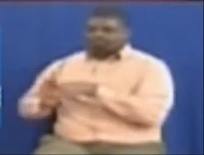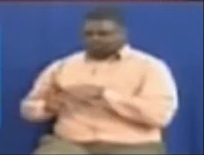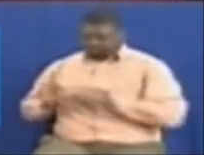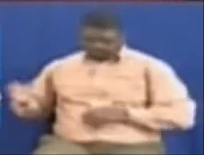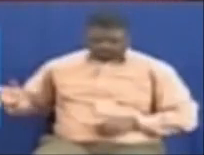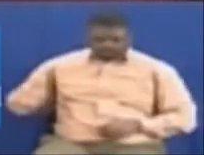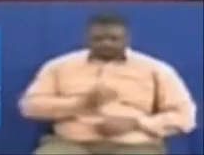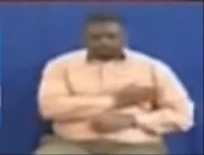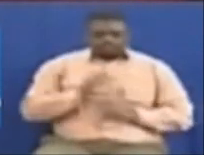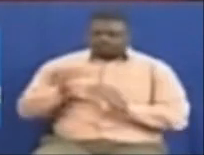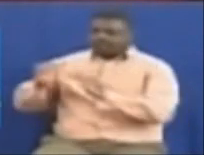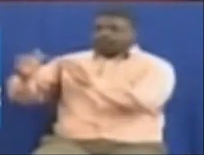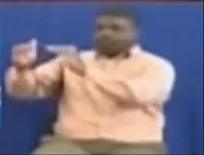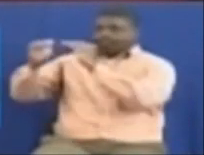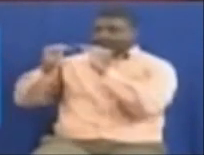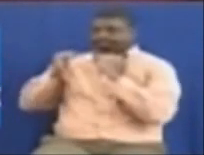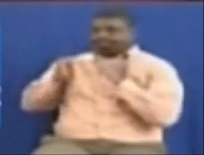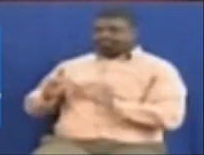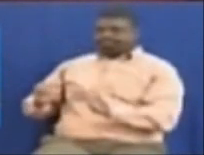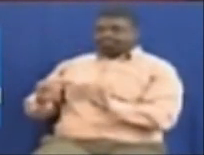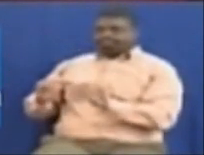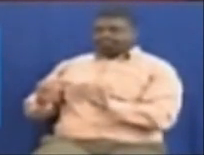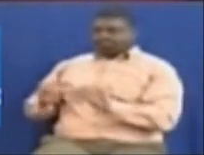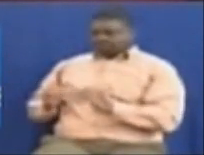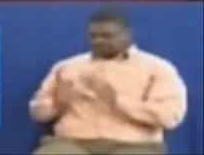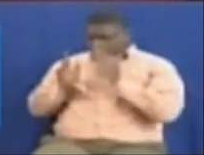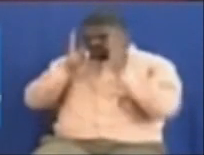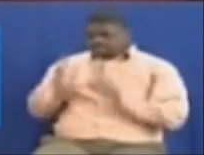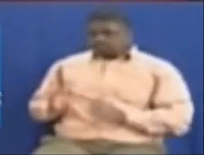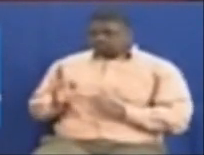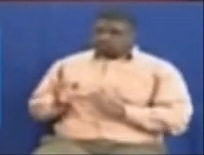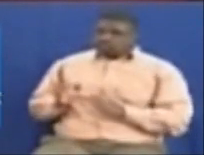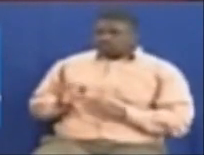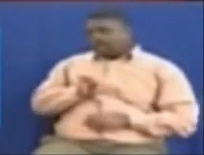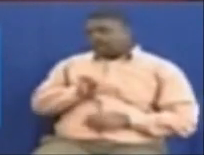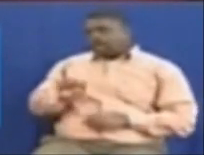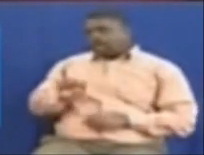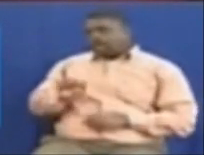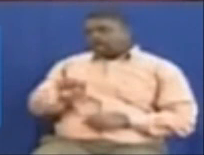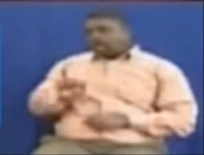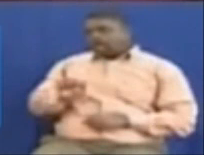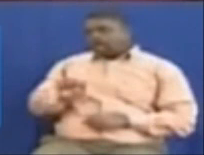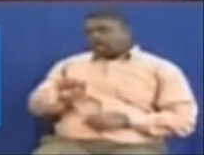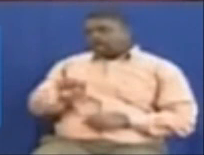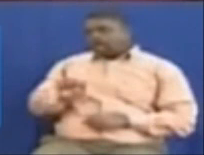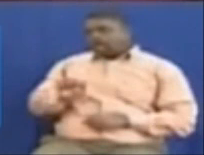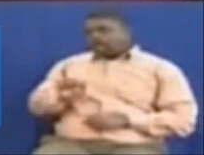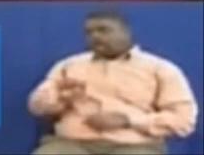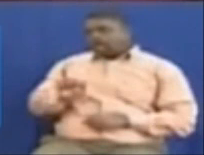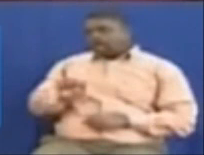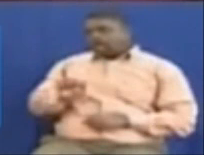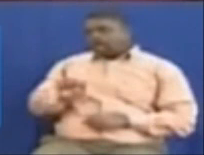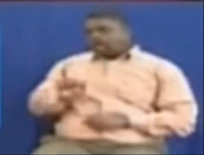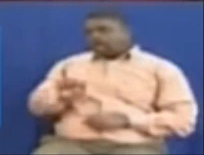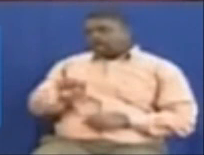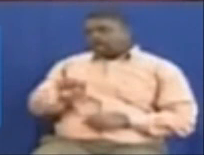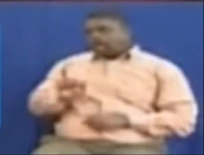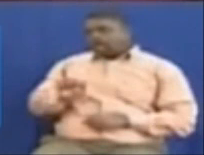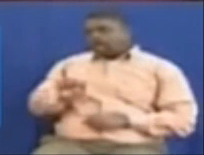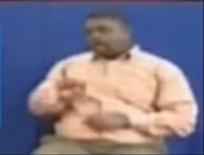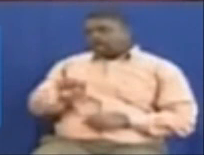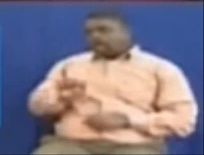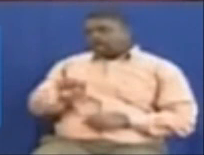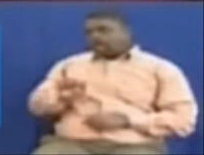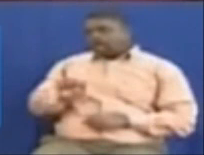kutoka chuo cha ushirika Moshi wamekatiwa zones kwenda kutoa elimu katika vyama vya msingi vilivyoko katika wilaya zetu